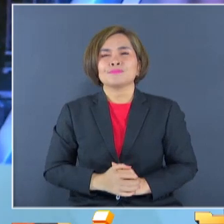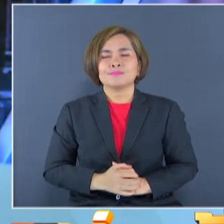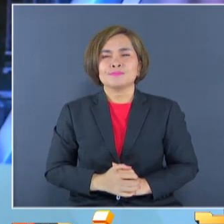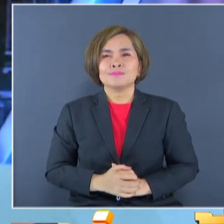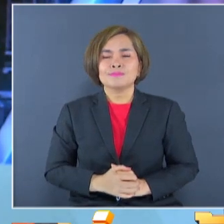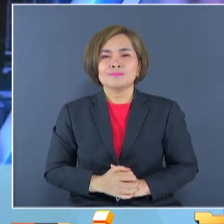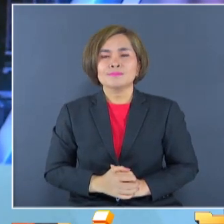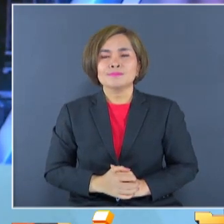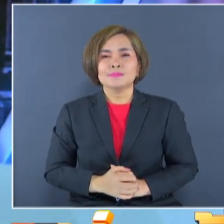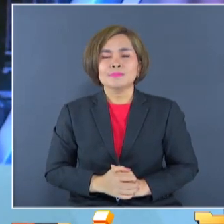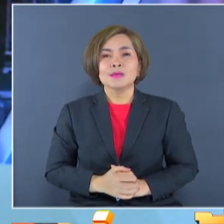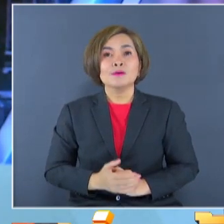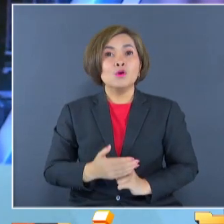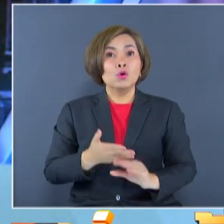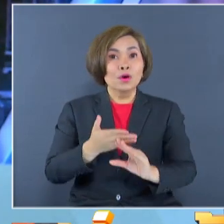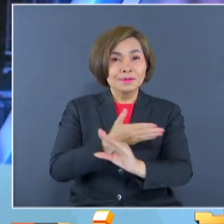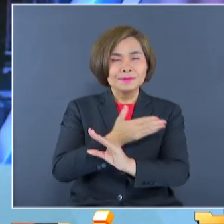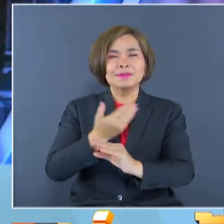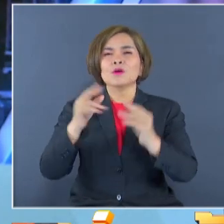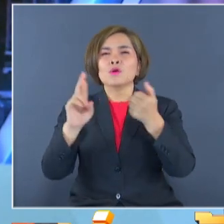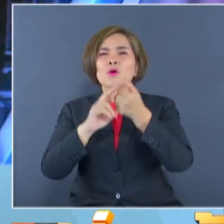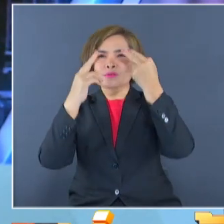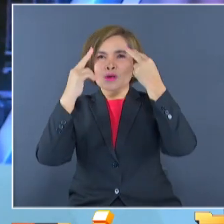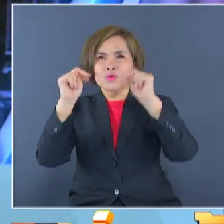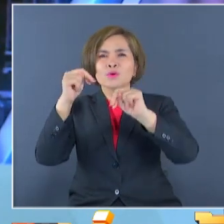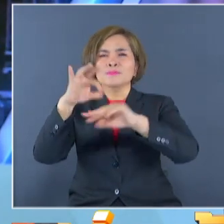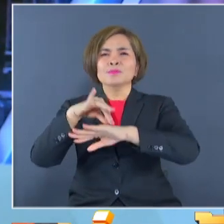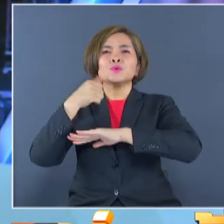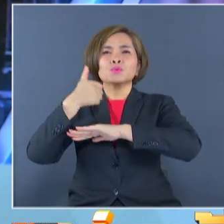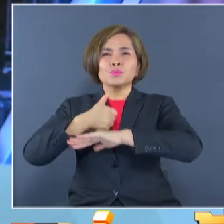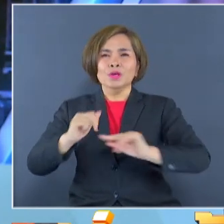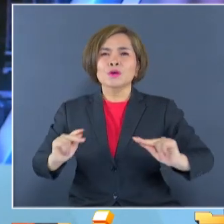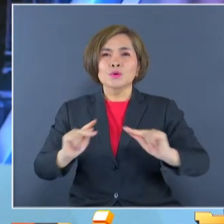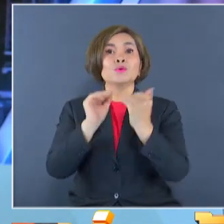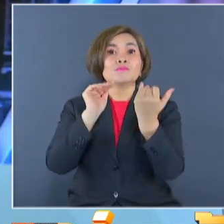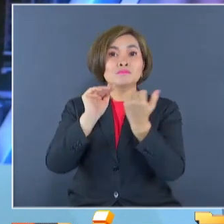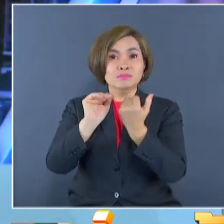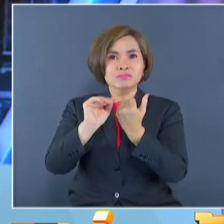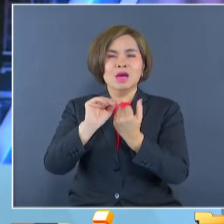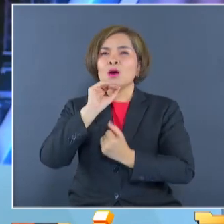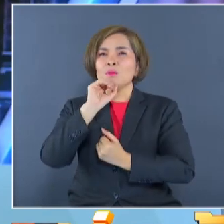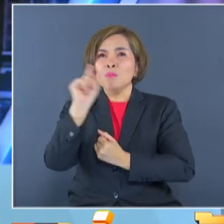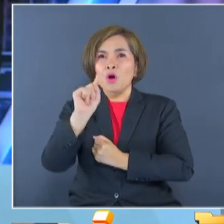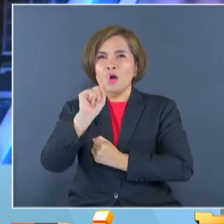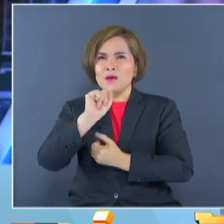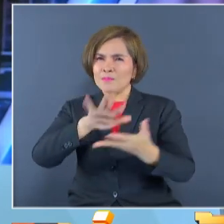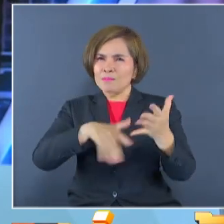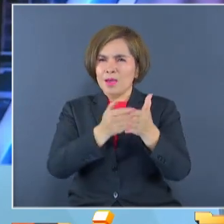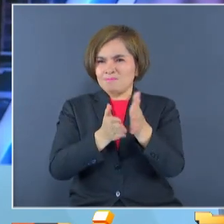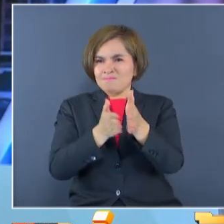Whateverเคาะมันเมื่อา